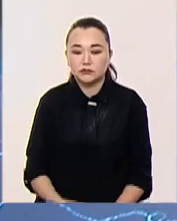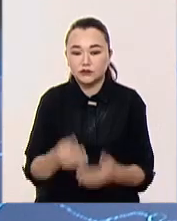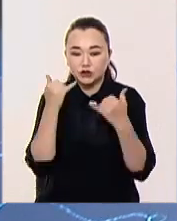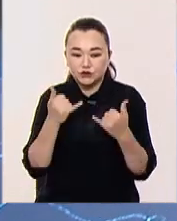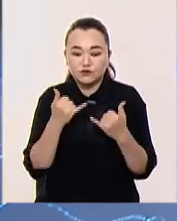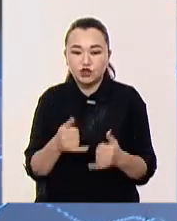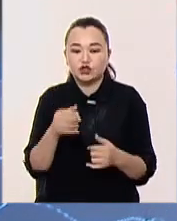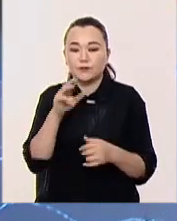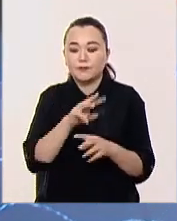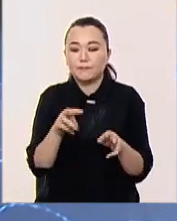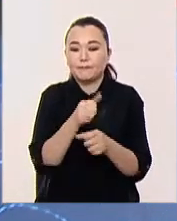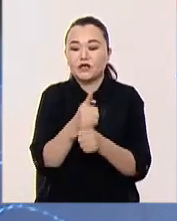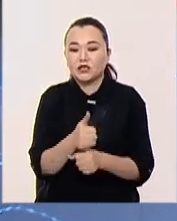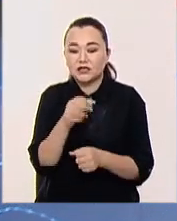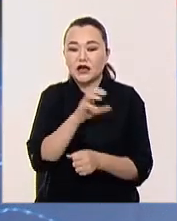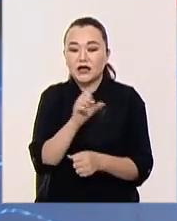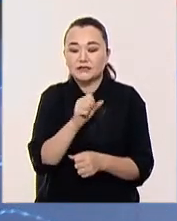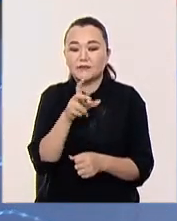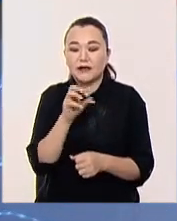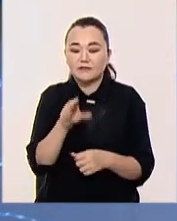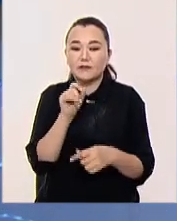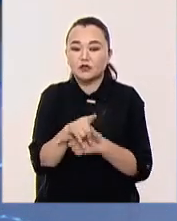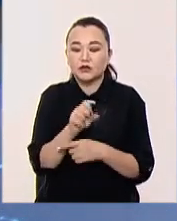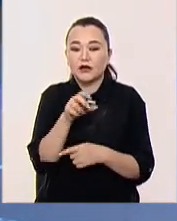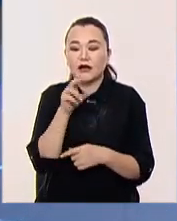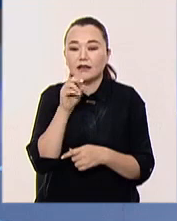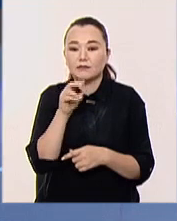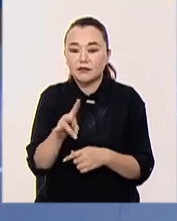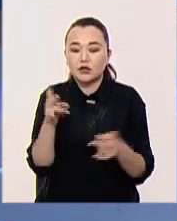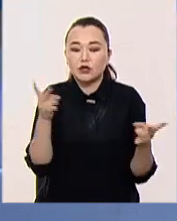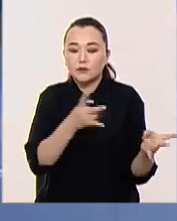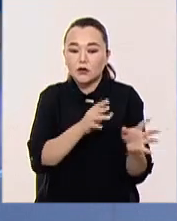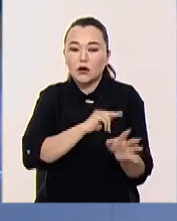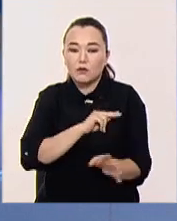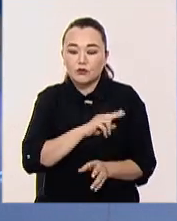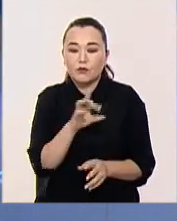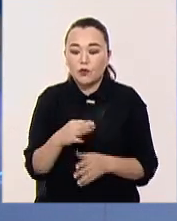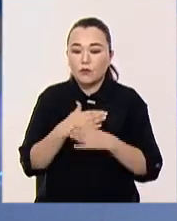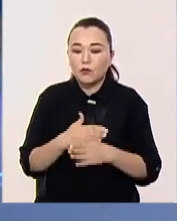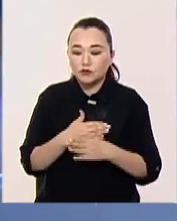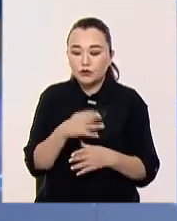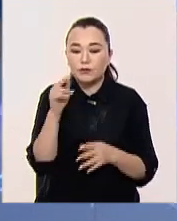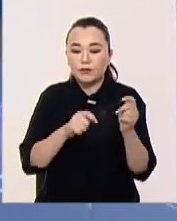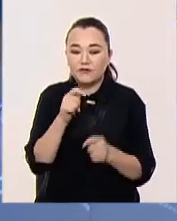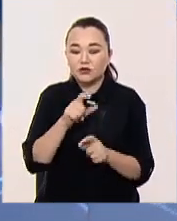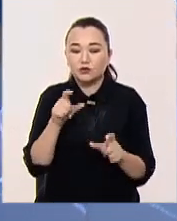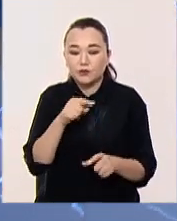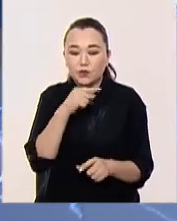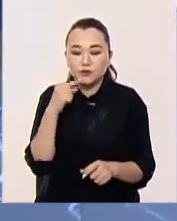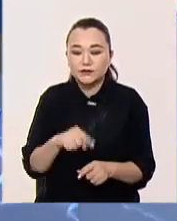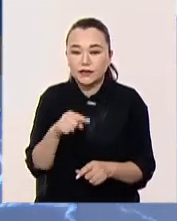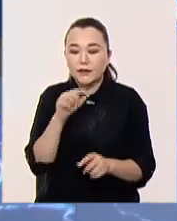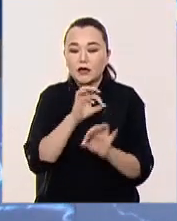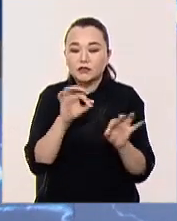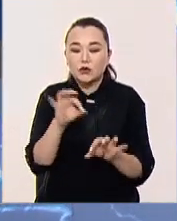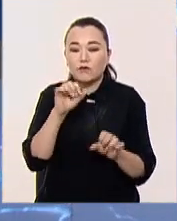И сегодня же премьер-министр Алихан Смаилов поручил Кабмину провести необходимую работу по оказанию помощи прибывающим россиянам. Речь